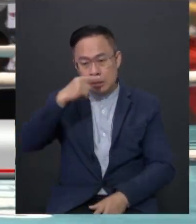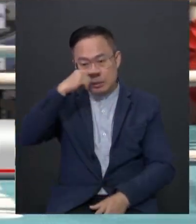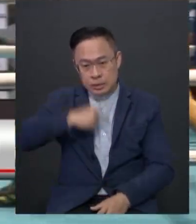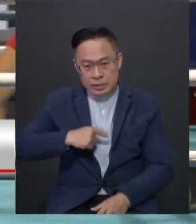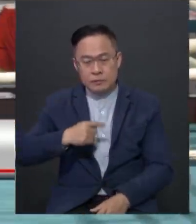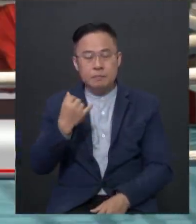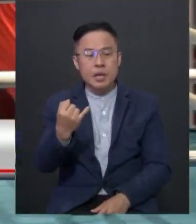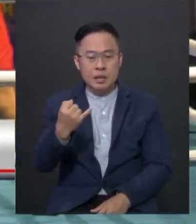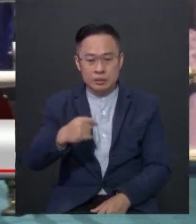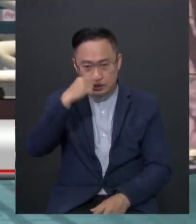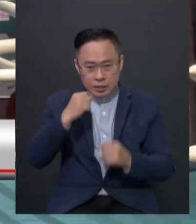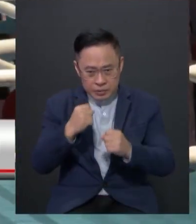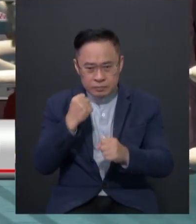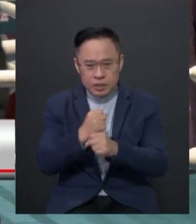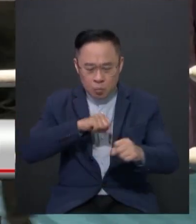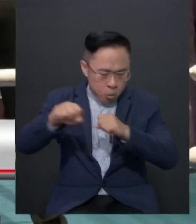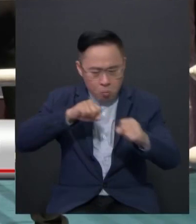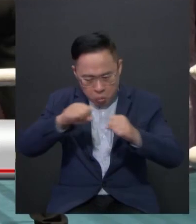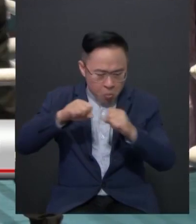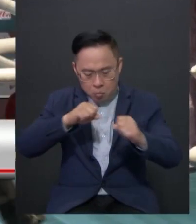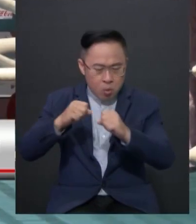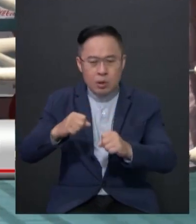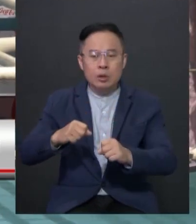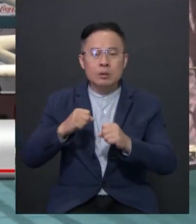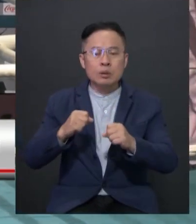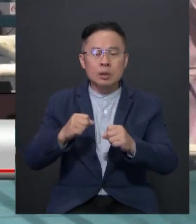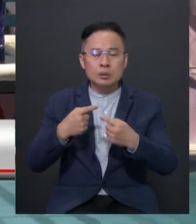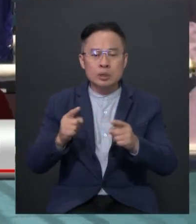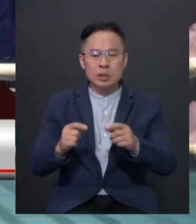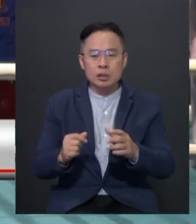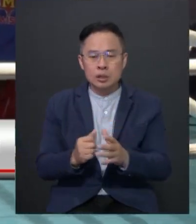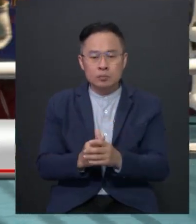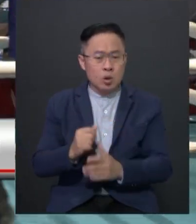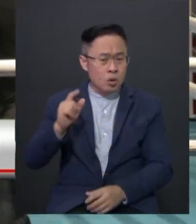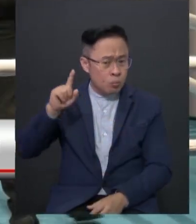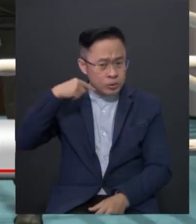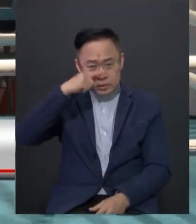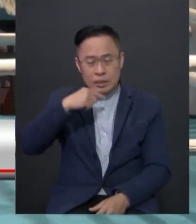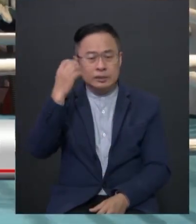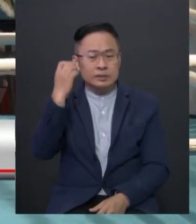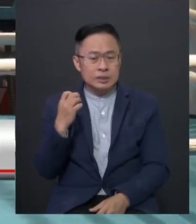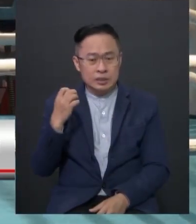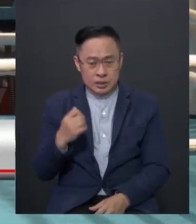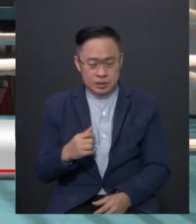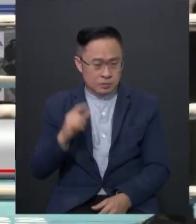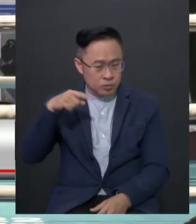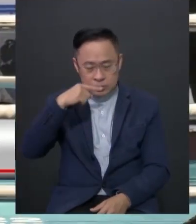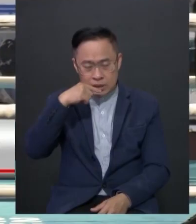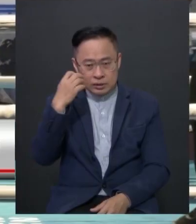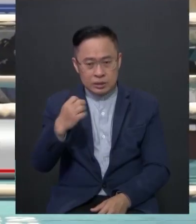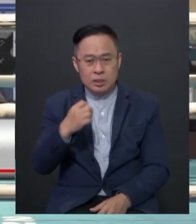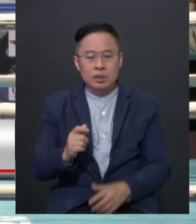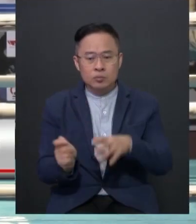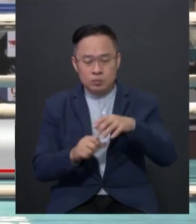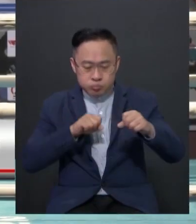องก็พยายามที่จะสู้เต็มที่นะคะแลกหมัดกันดุเดือดค่ะนัทนิชาเนี่ยเสียเปรียบเรื่องช่องชกเป็นฝ่ายเดินหน้าทำคะแนนตั้งแต่ยก